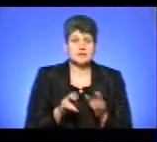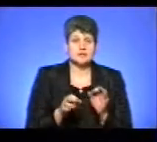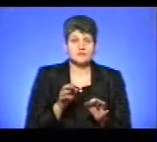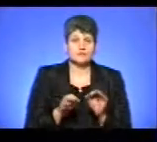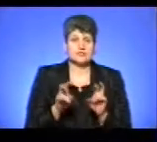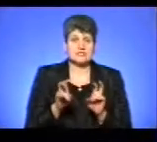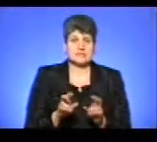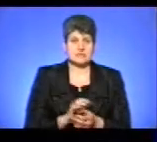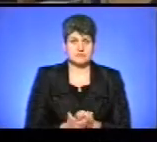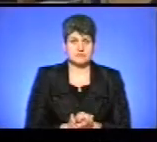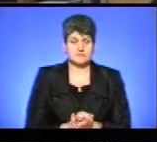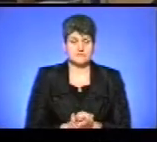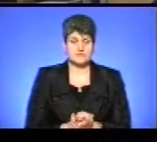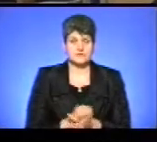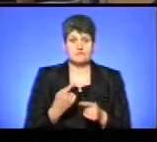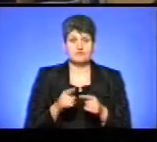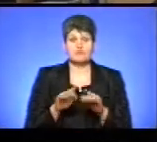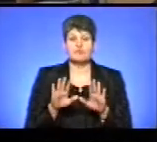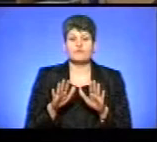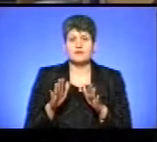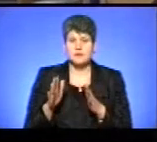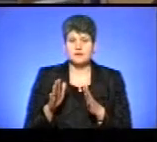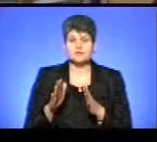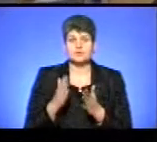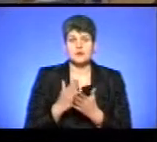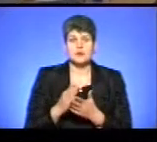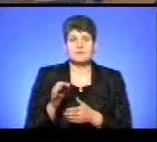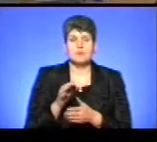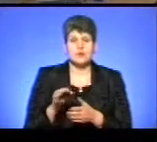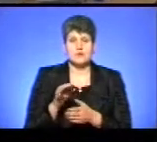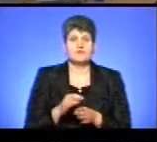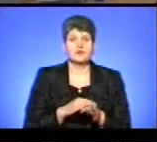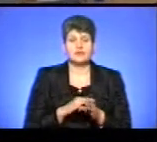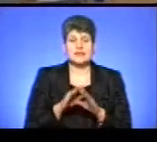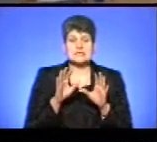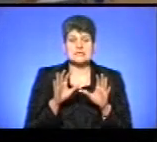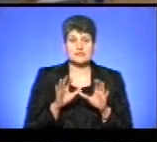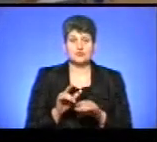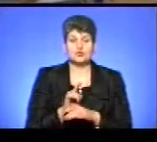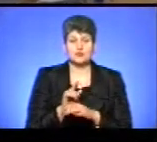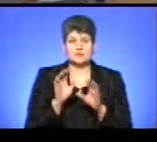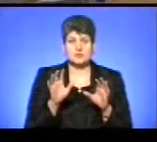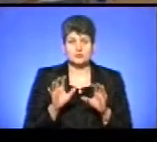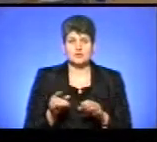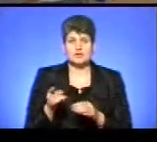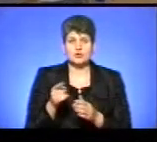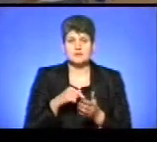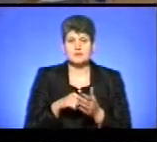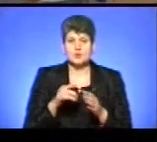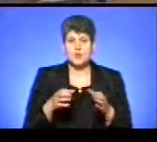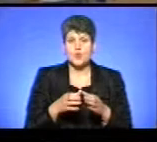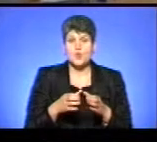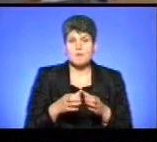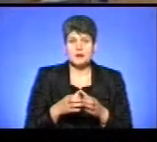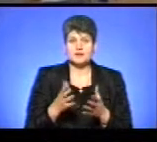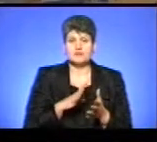на засідання. В даному випадку йдеться про виконання статуту і норм статуту Тернопільської міської громади,